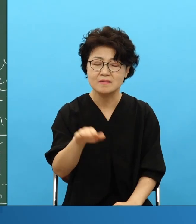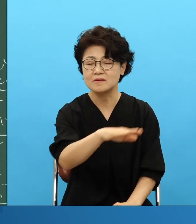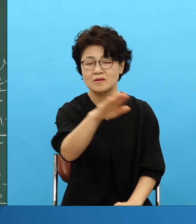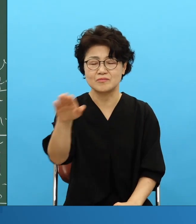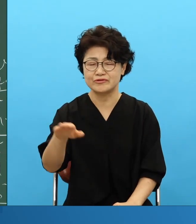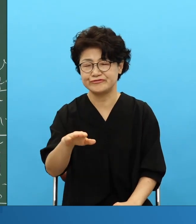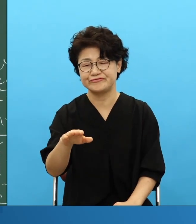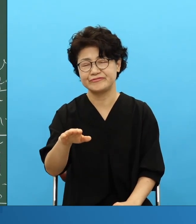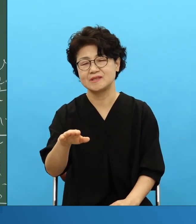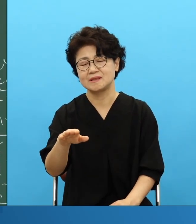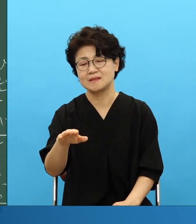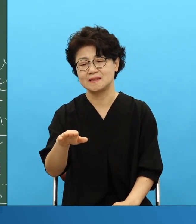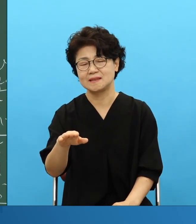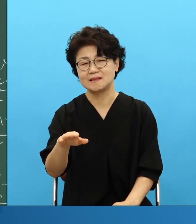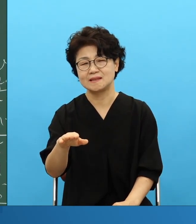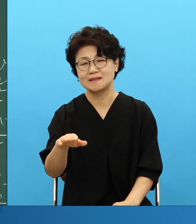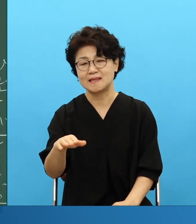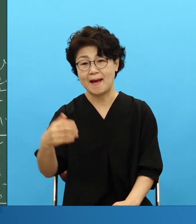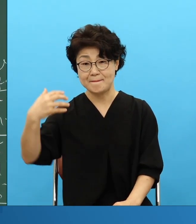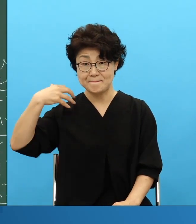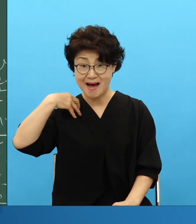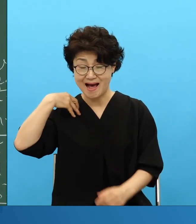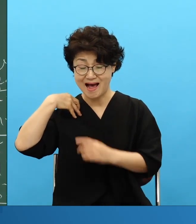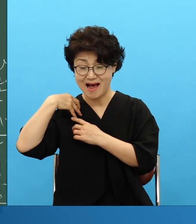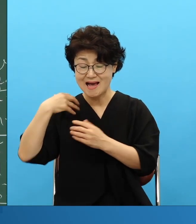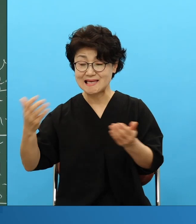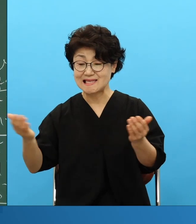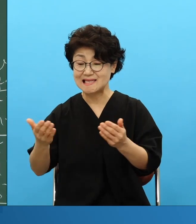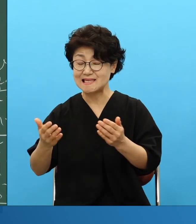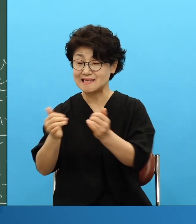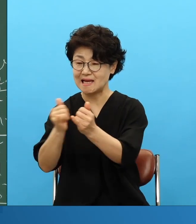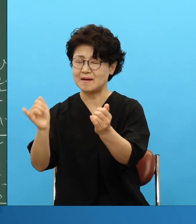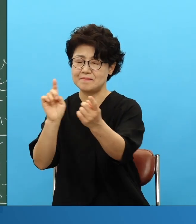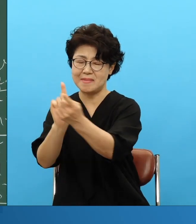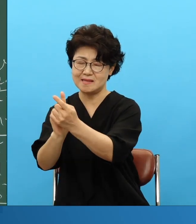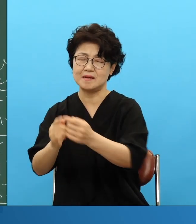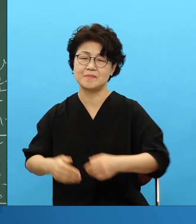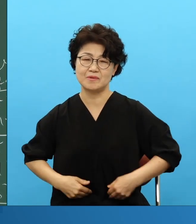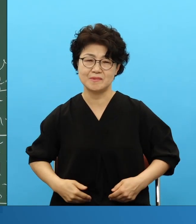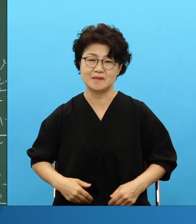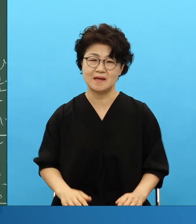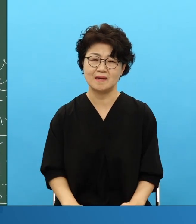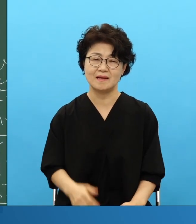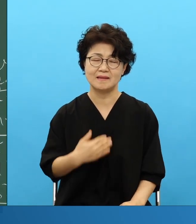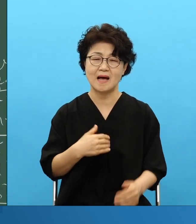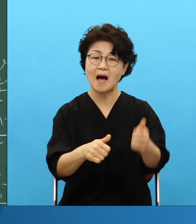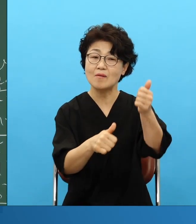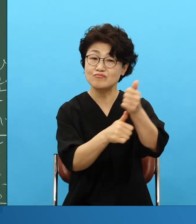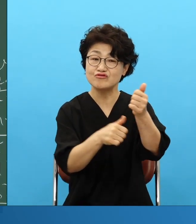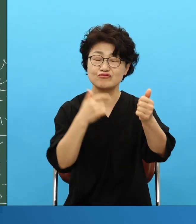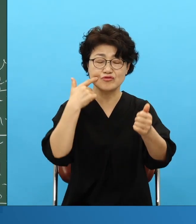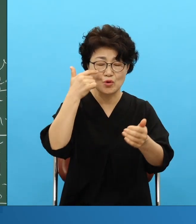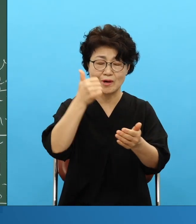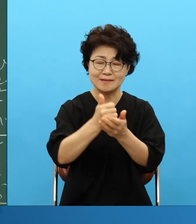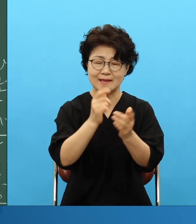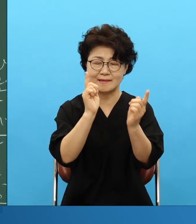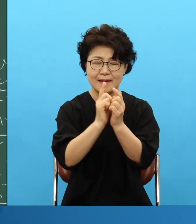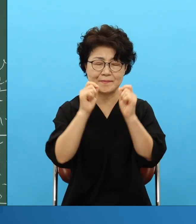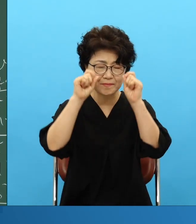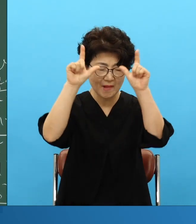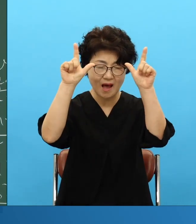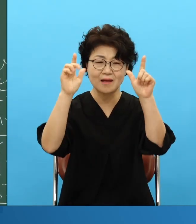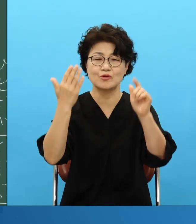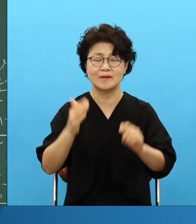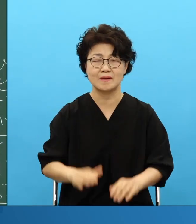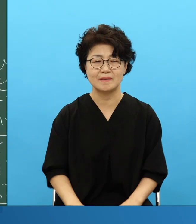meet the people in your department. That's what I did. 저는 부교육자부터 그랬습니다. That's what I did, starting from an assistant 당연한 pastor. 거겠어요. It is the rightful thing.